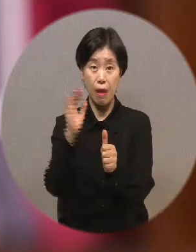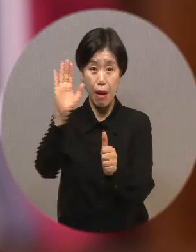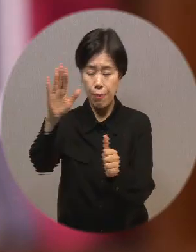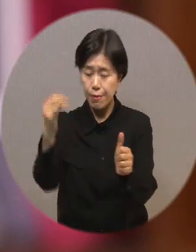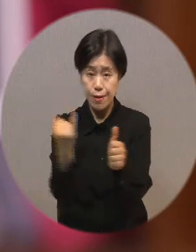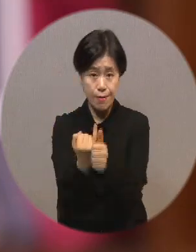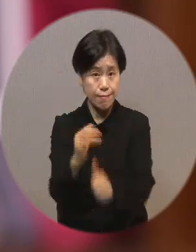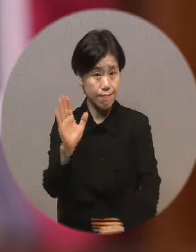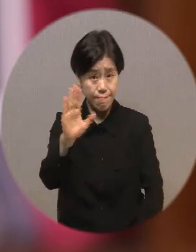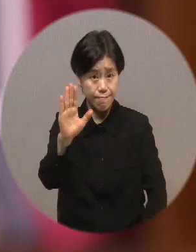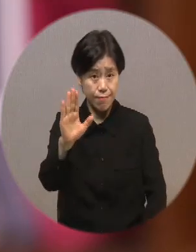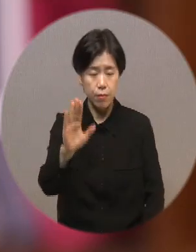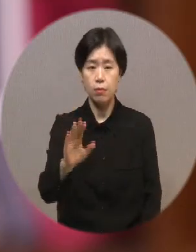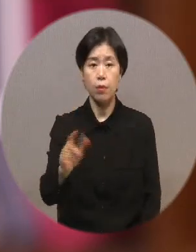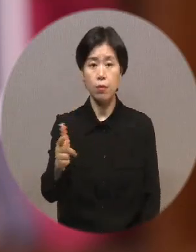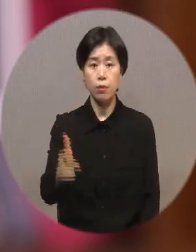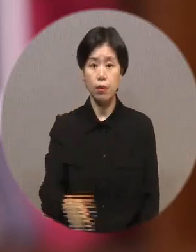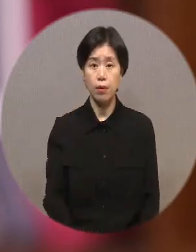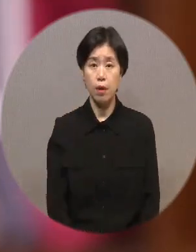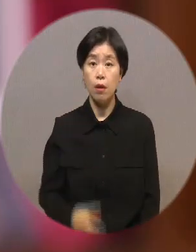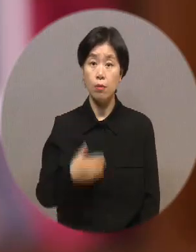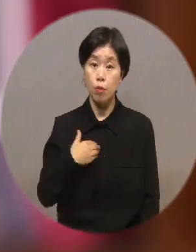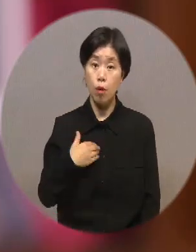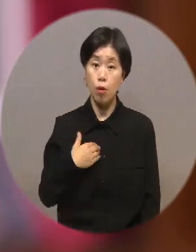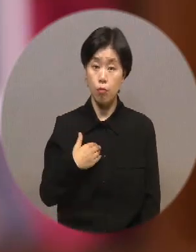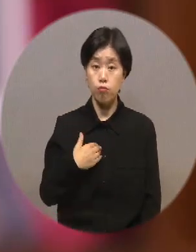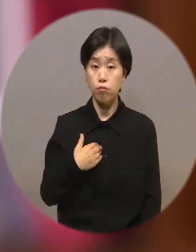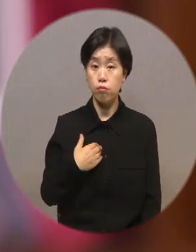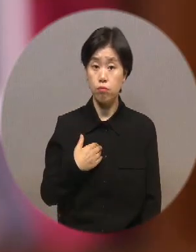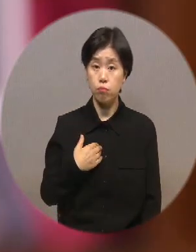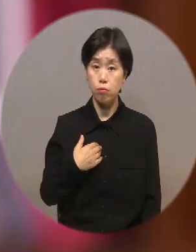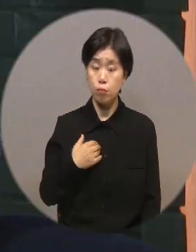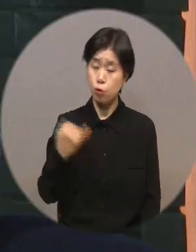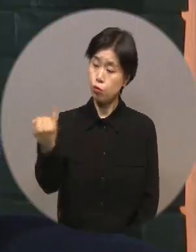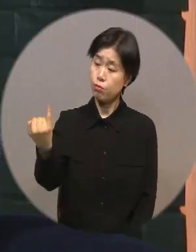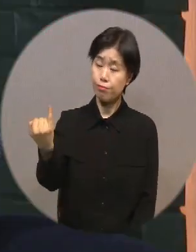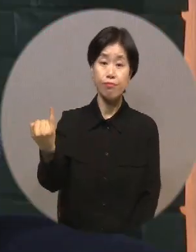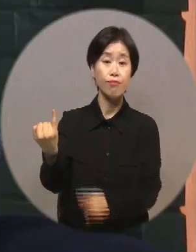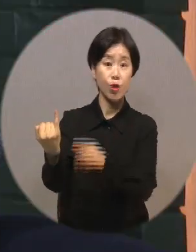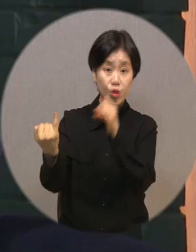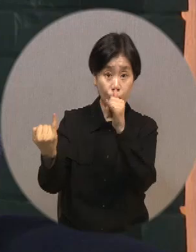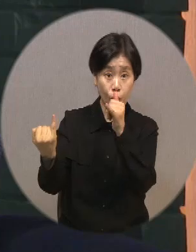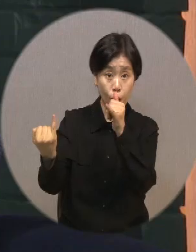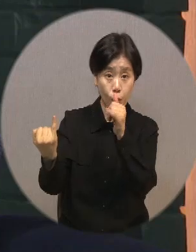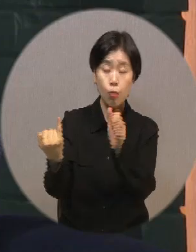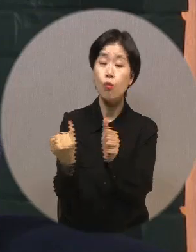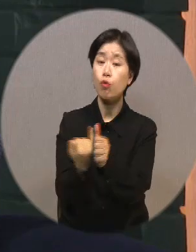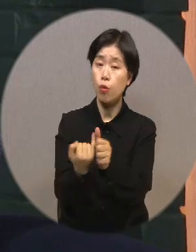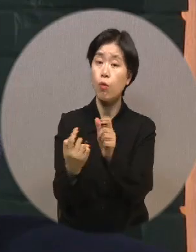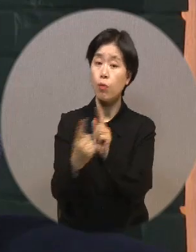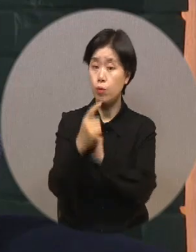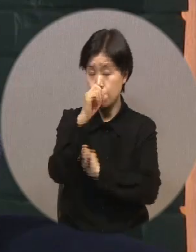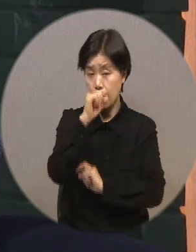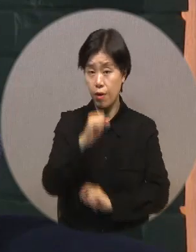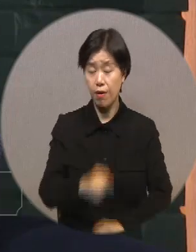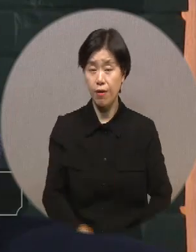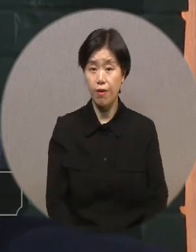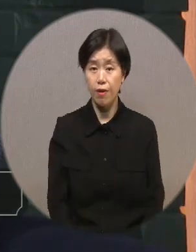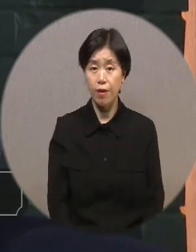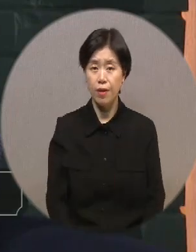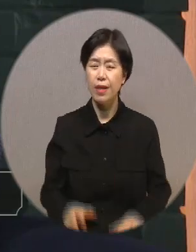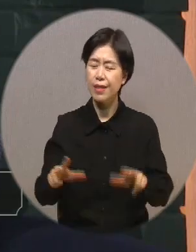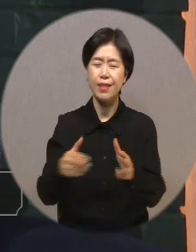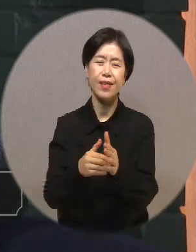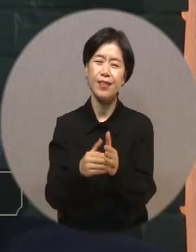그거는 아니에요. 언젠가는 할 수도 있어요. 그렇죠. 그러니까 그런 인연은 없었고요. 그리고 또